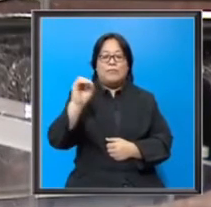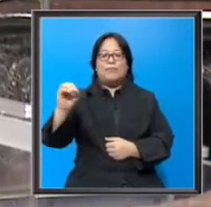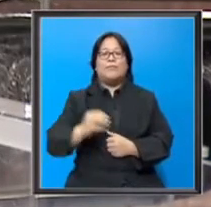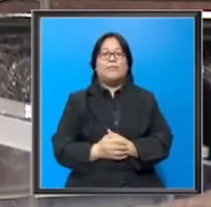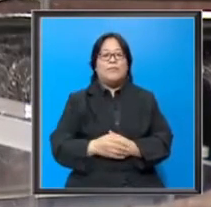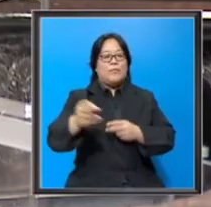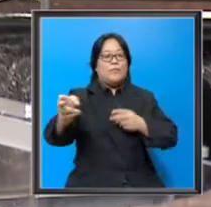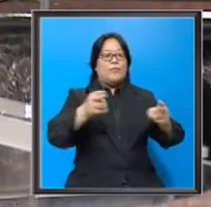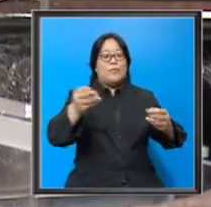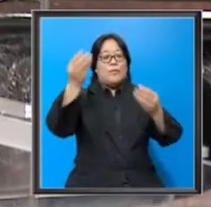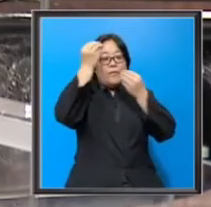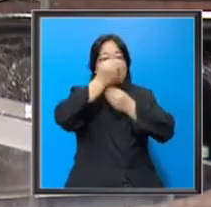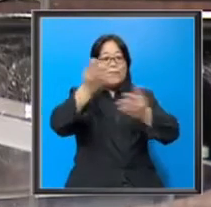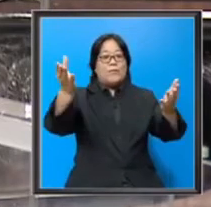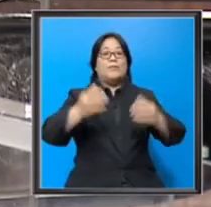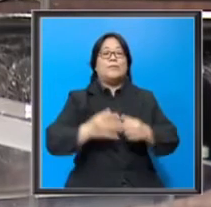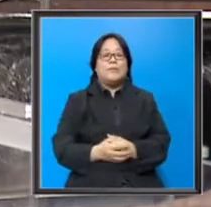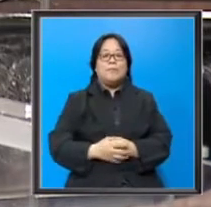01050013700